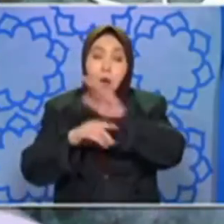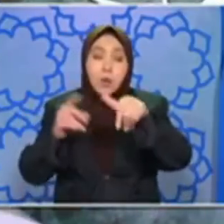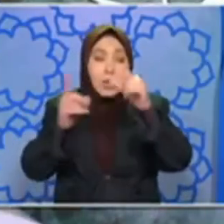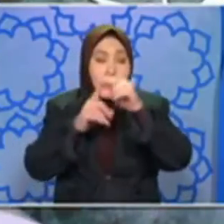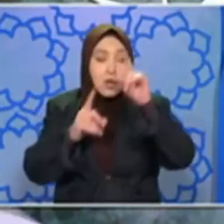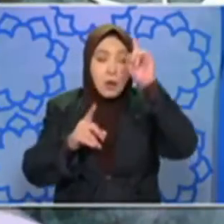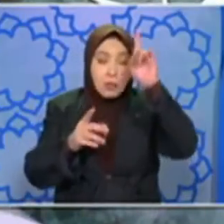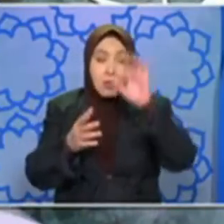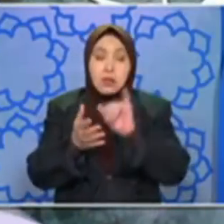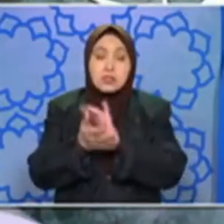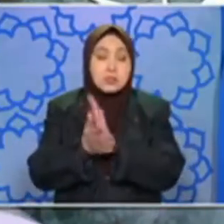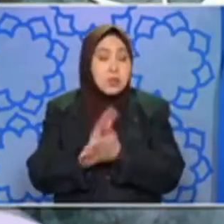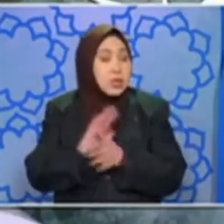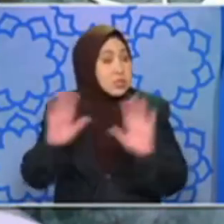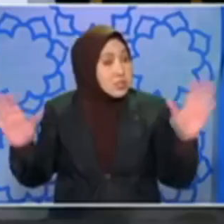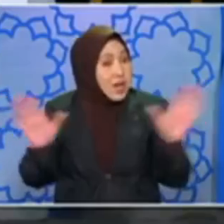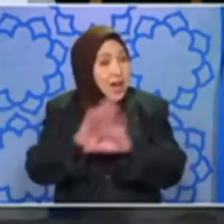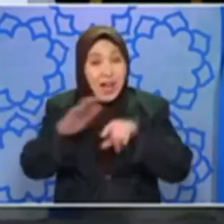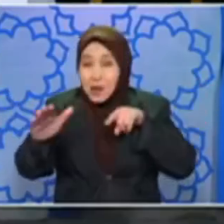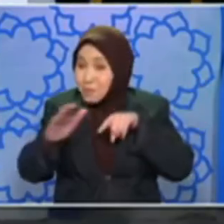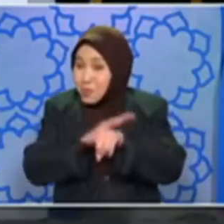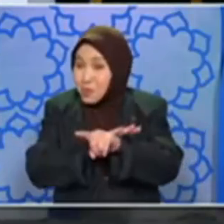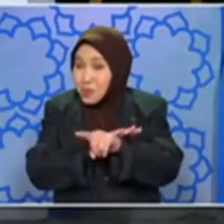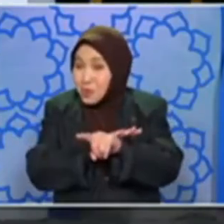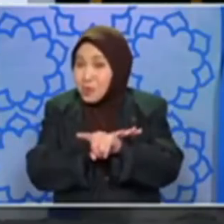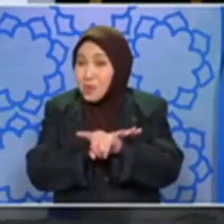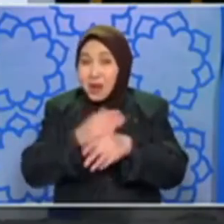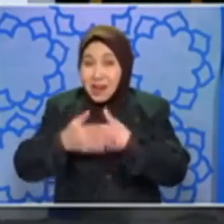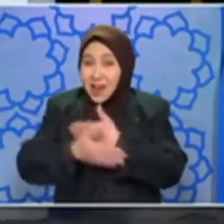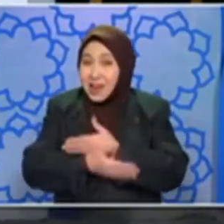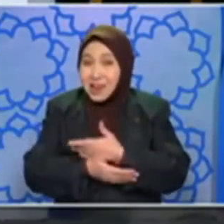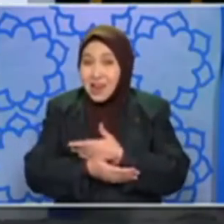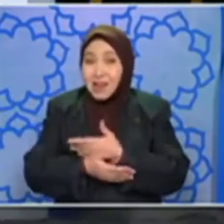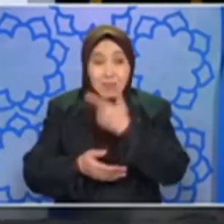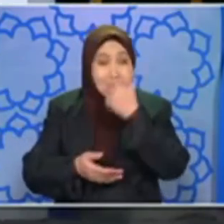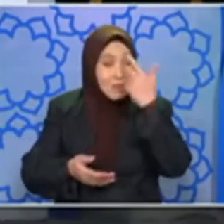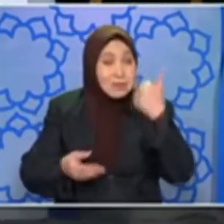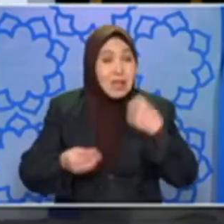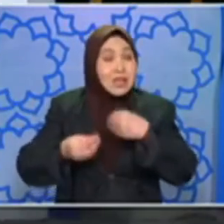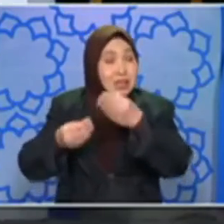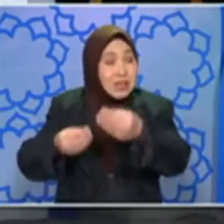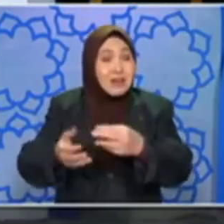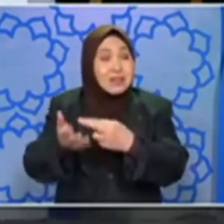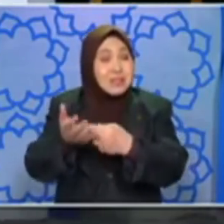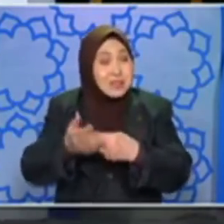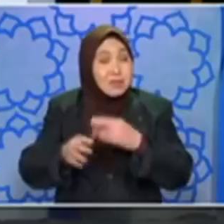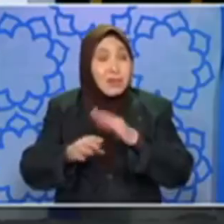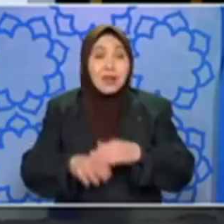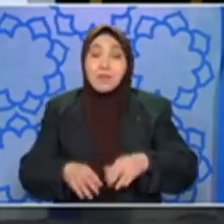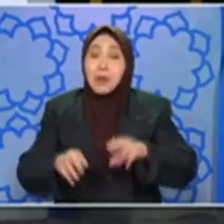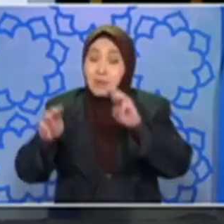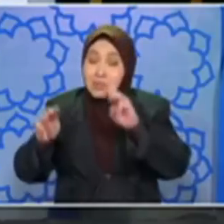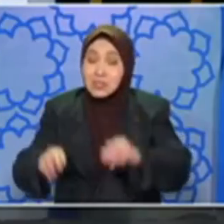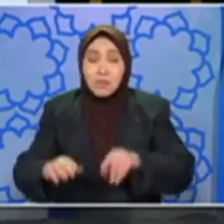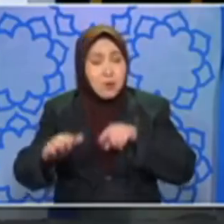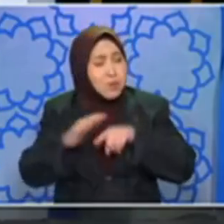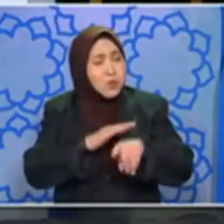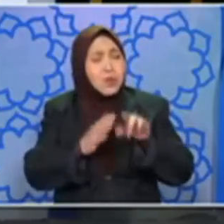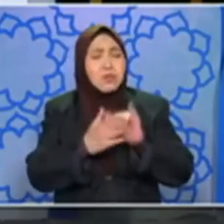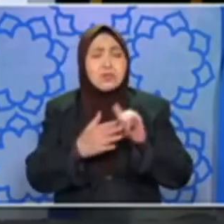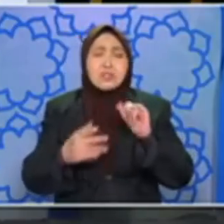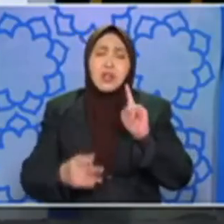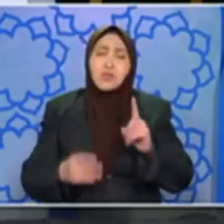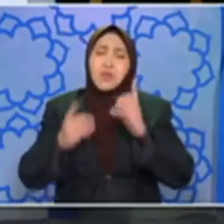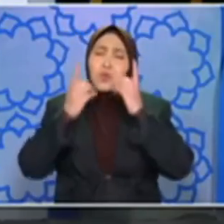dan janganlah kamu membunuh anak-anakmu kerana takut miskin, kamilah yang memberi rezeki kepada mereka dan kepadamu, sesungguhnya membunuh mereka itu merupakan suatu